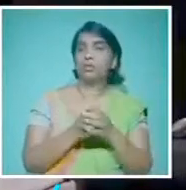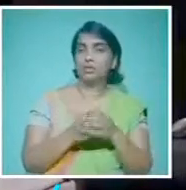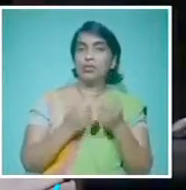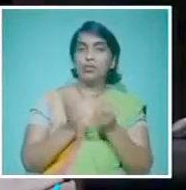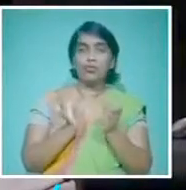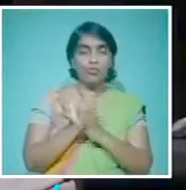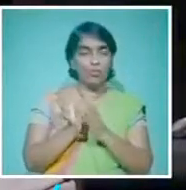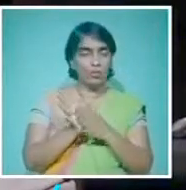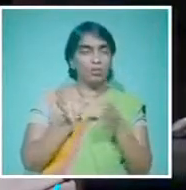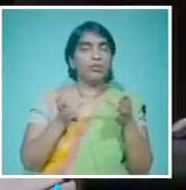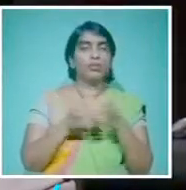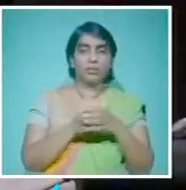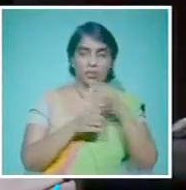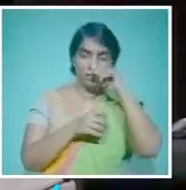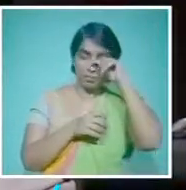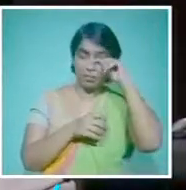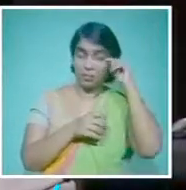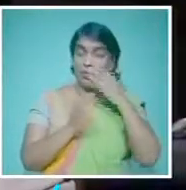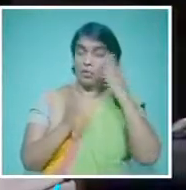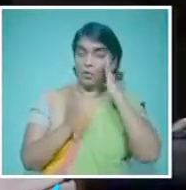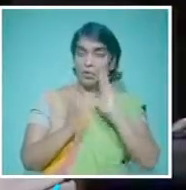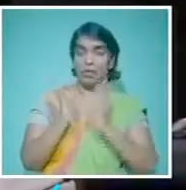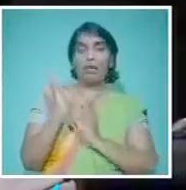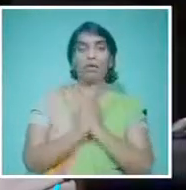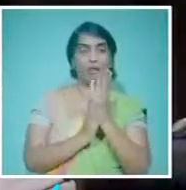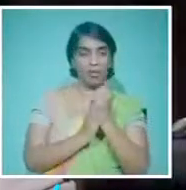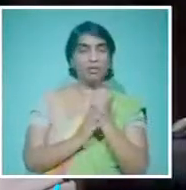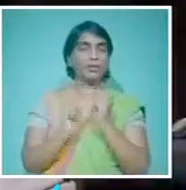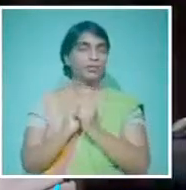komision sabah we, swadi ini aiti yang mana koran.